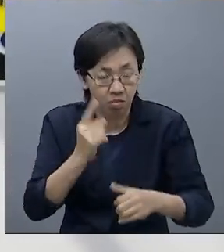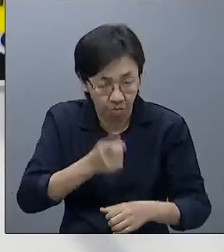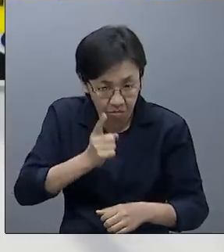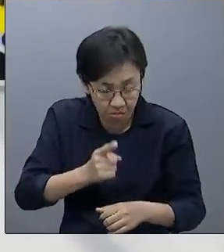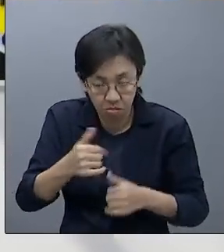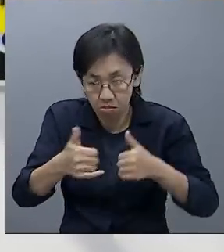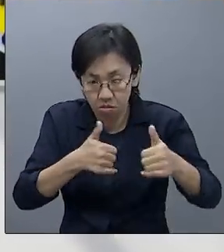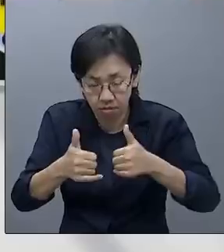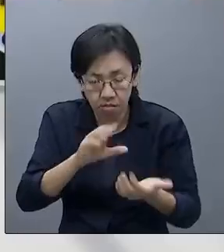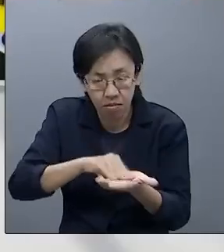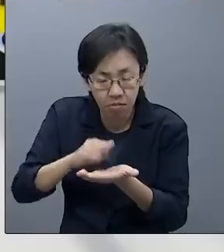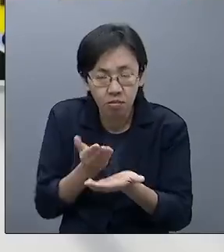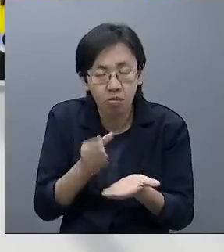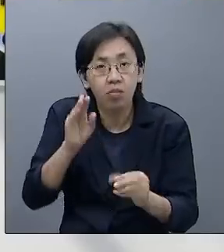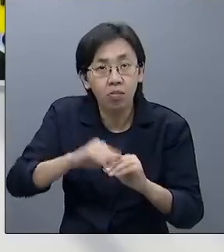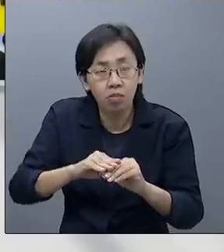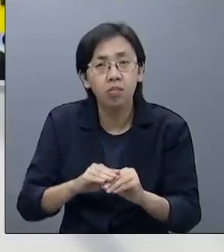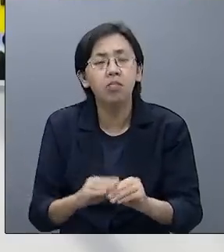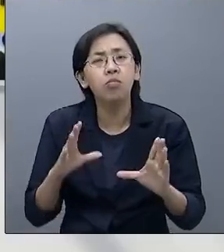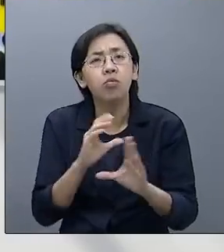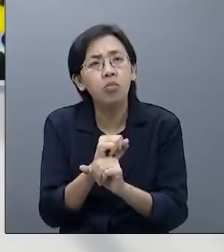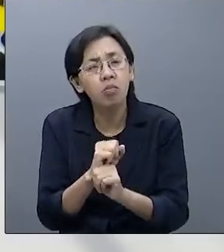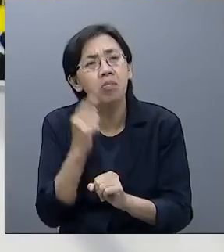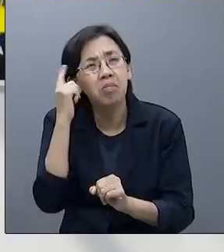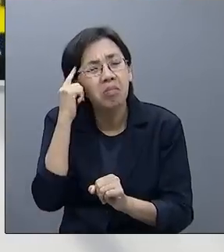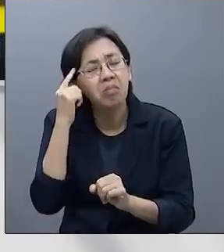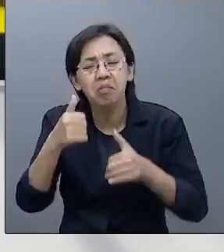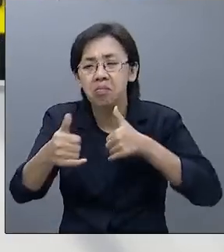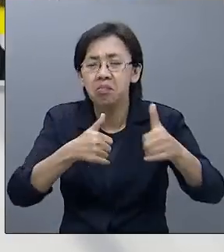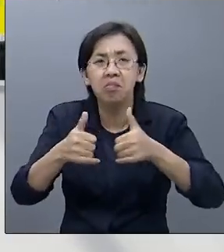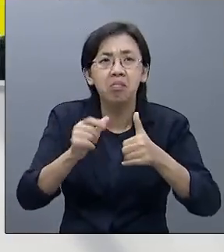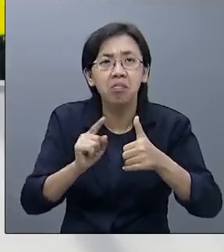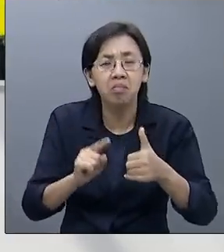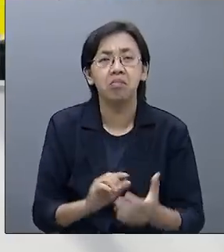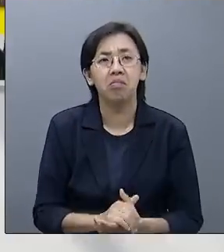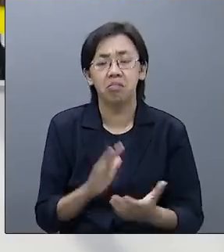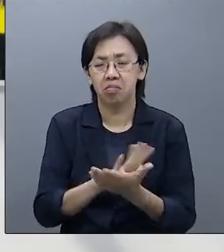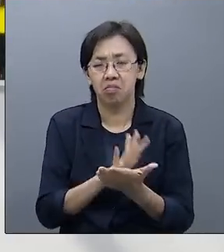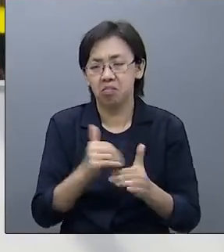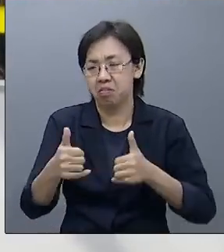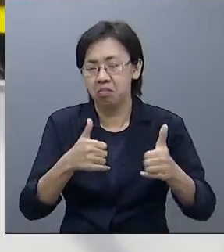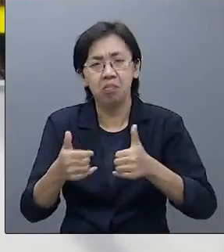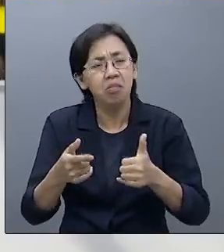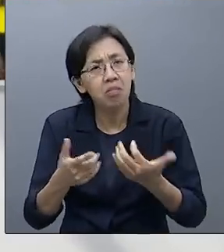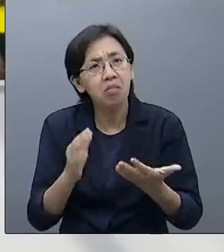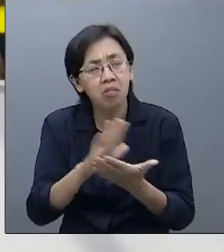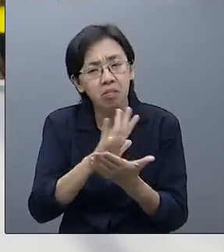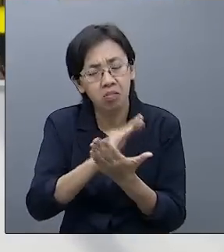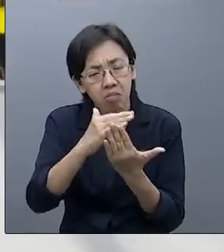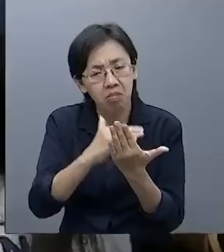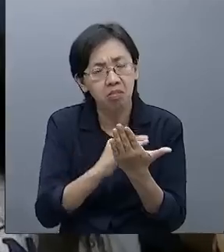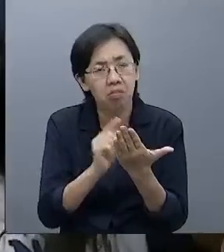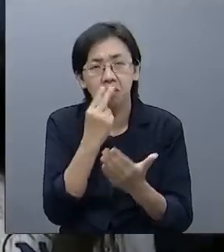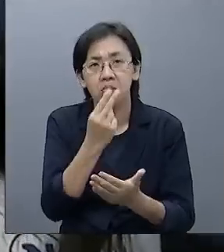และให้ข้อมูลเพิ่มเติมประมวลแล้วแทบจะรอบด้านนะคะสำหรับคำร้องที่ร้องกันแต่มีอะไรบ้างเดี๋ยวไปดูรายละเอียดกัน